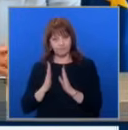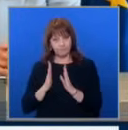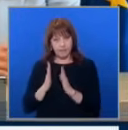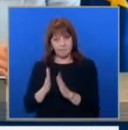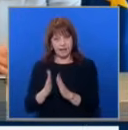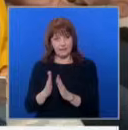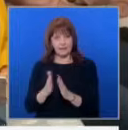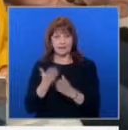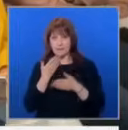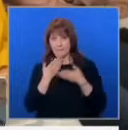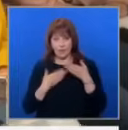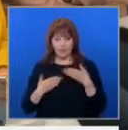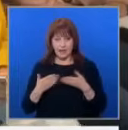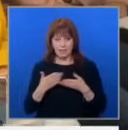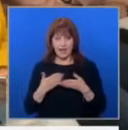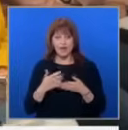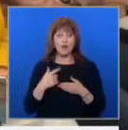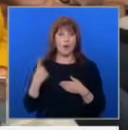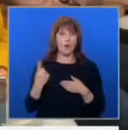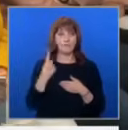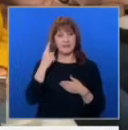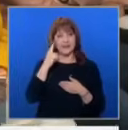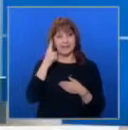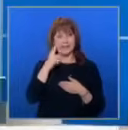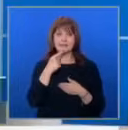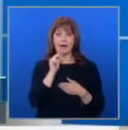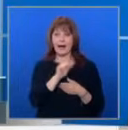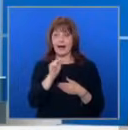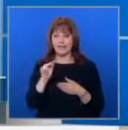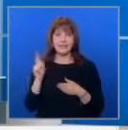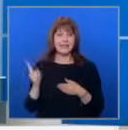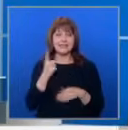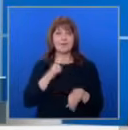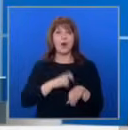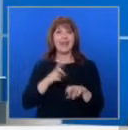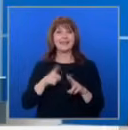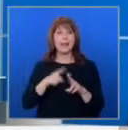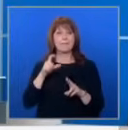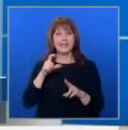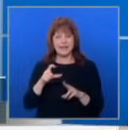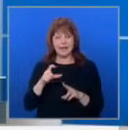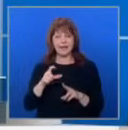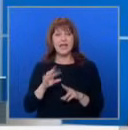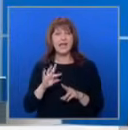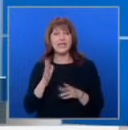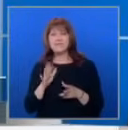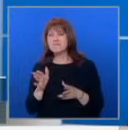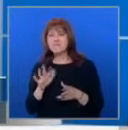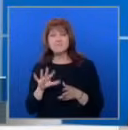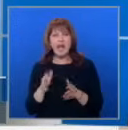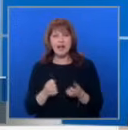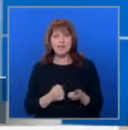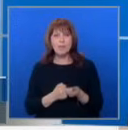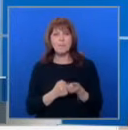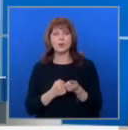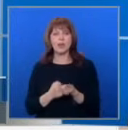да преговаряме. Но ние от първия ден сме казали, че само с ДПС и някакви подкрепи,